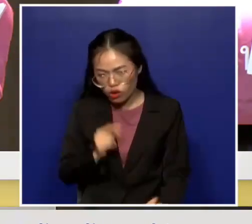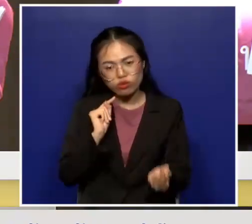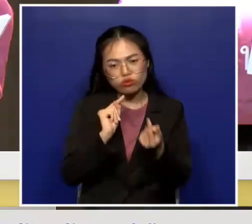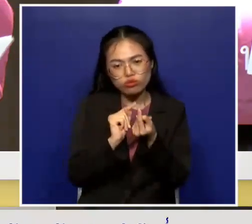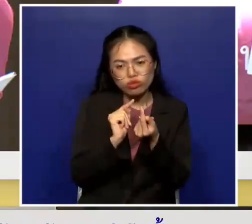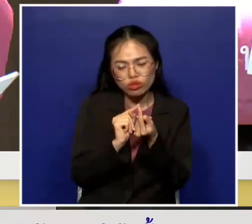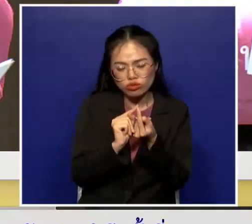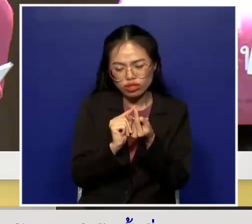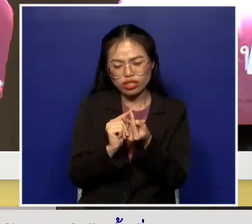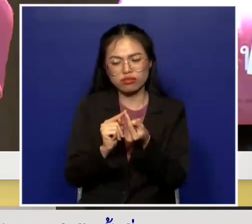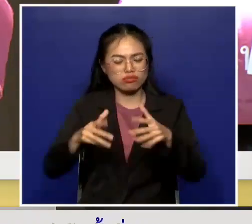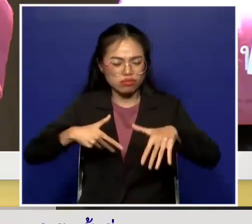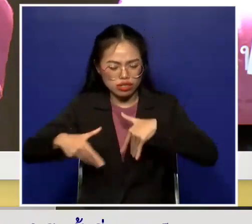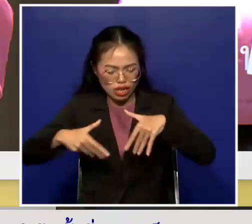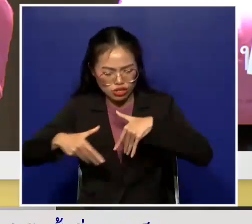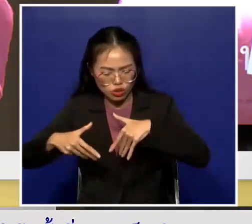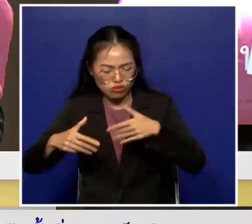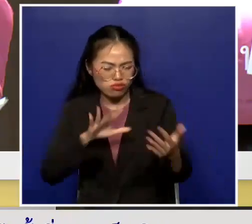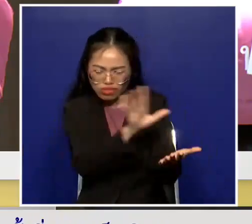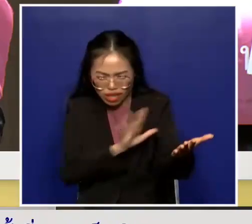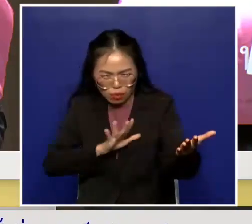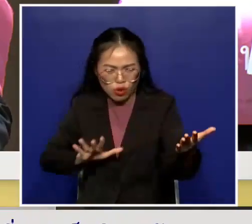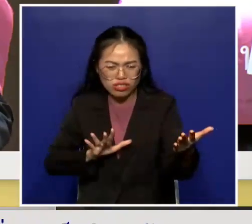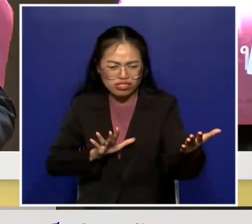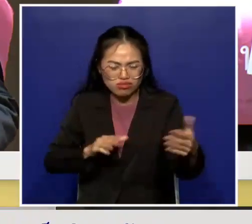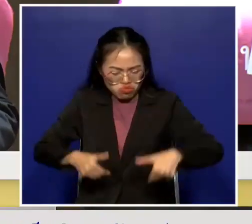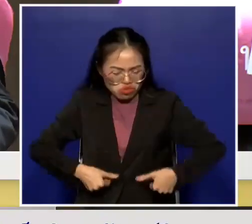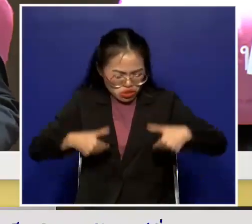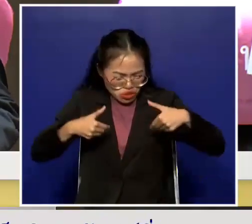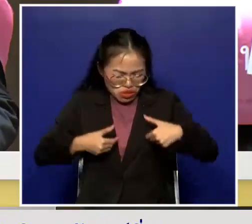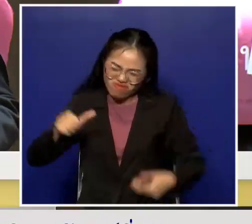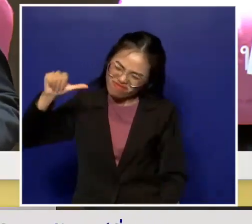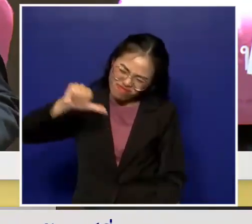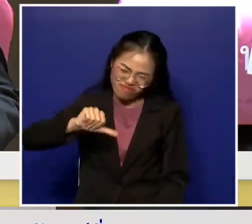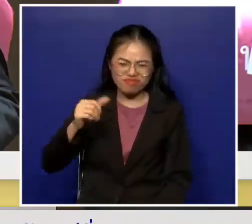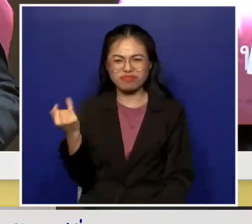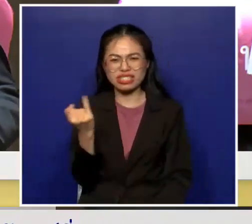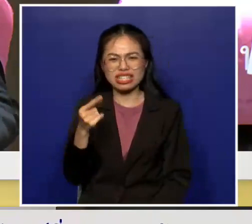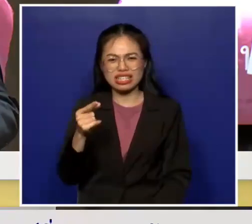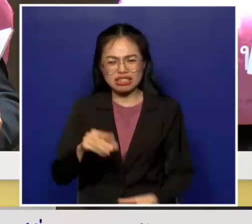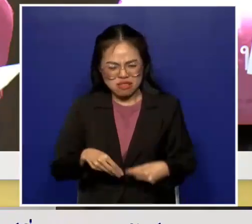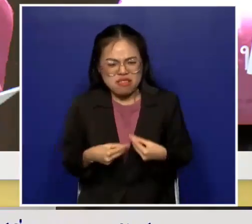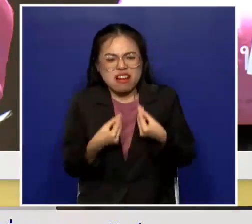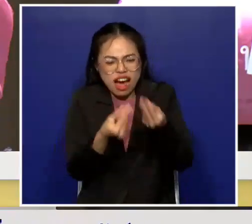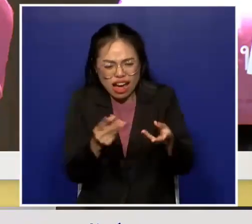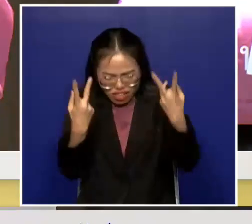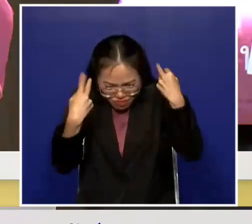แสนสาหัสของคนไทยทั้งประเทศคุณประยุทธ์จันทร์โอชาผมไว้ทุกข์ให้คุณ